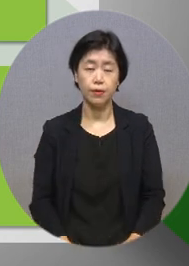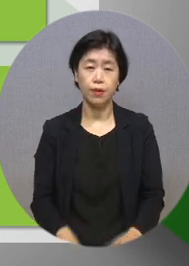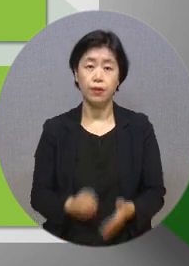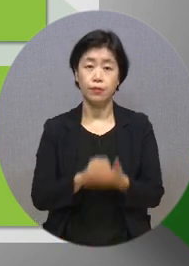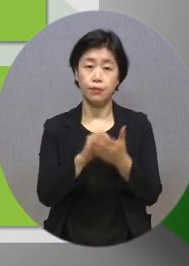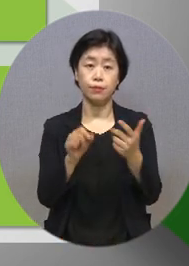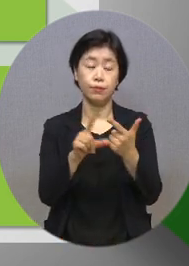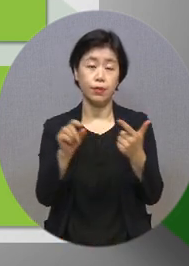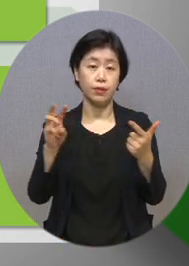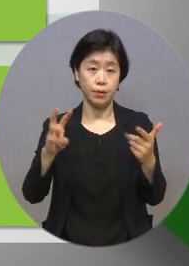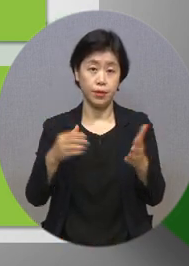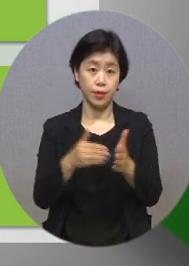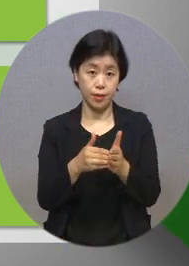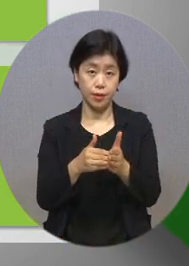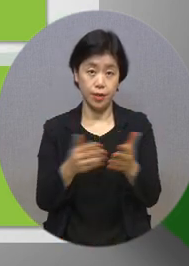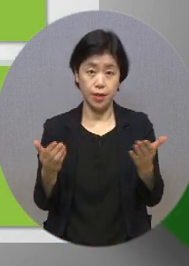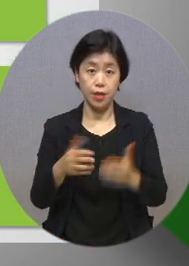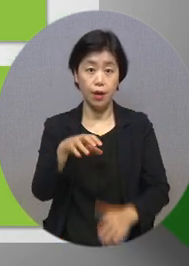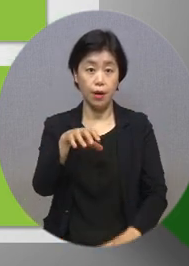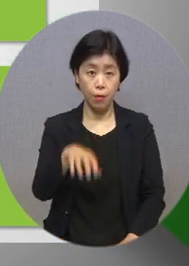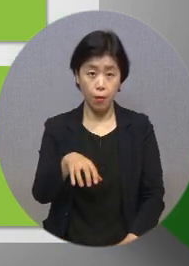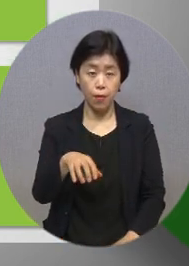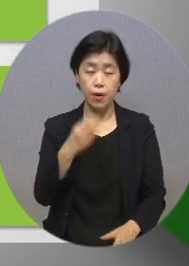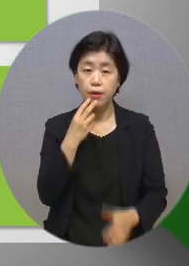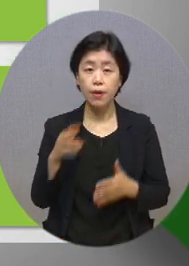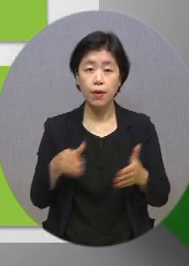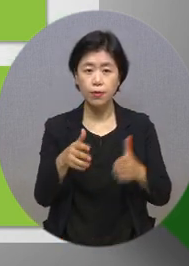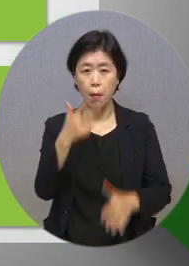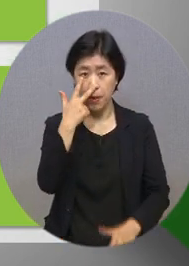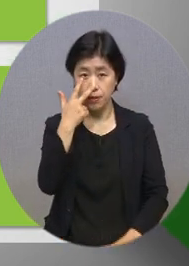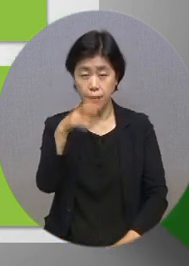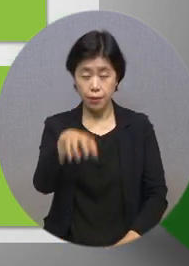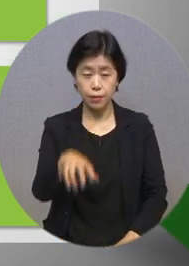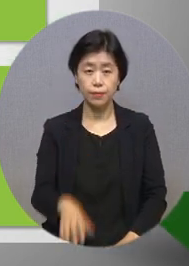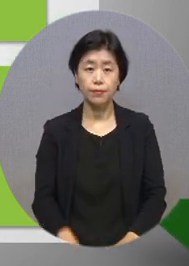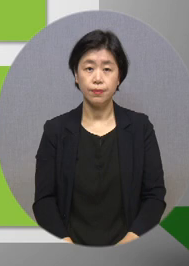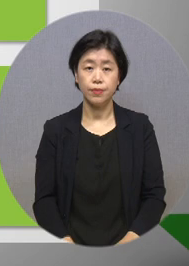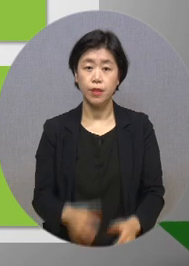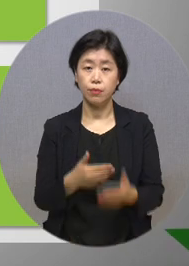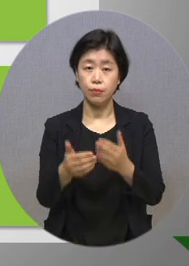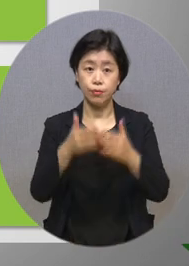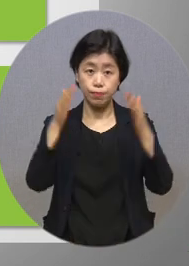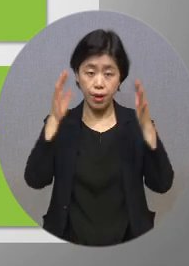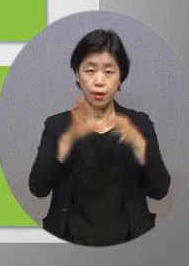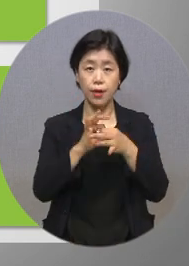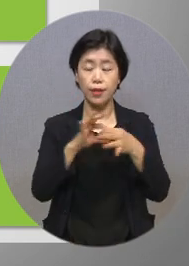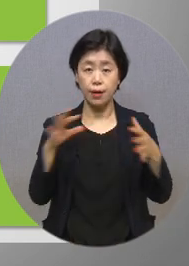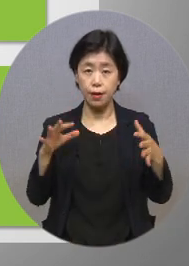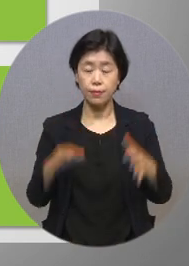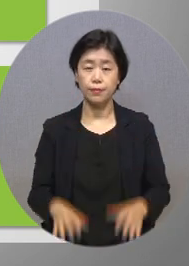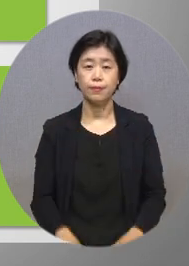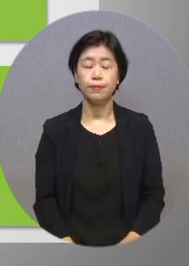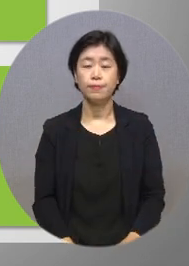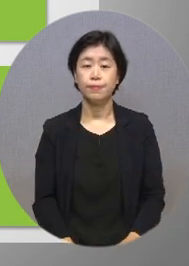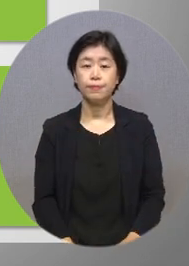30일까지며 근무지는 경기도 평택시입니다. 경력과 학력은 무관하며 상용직을